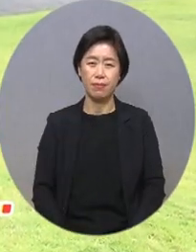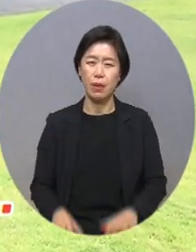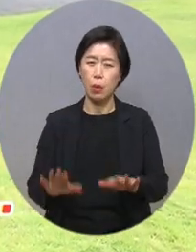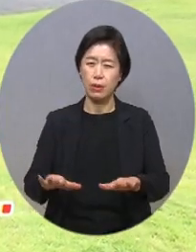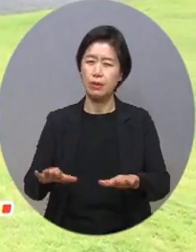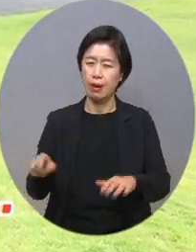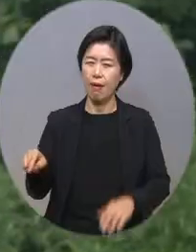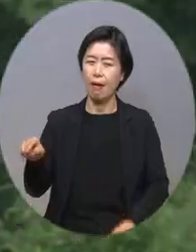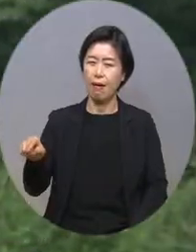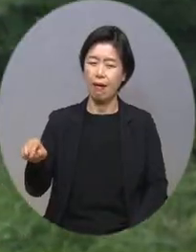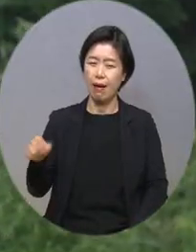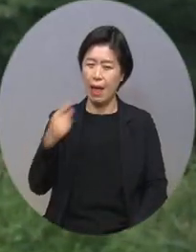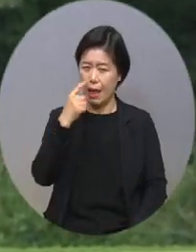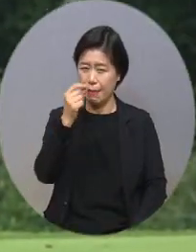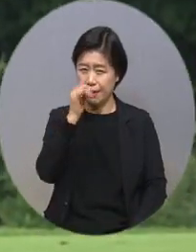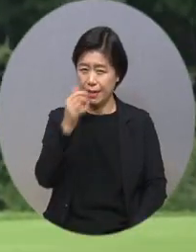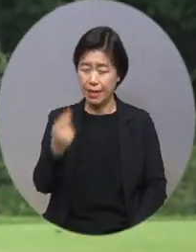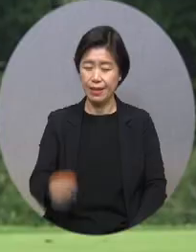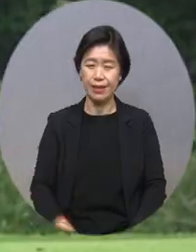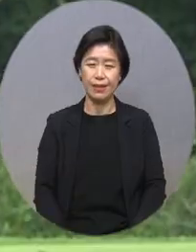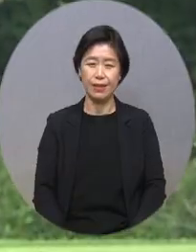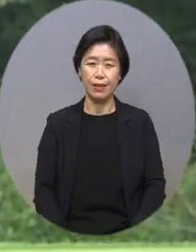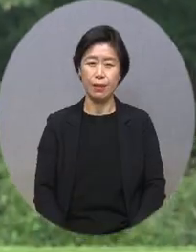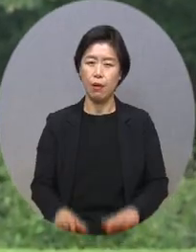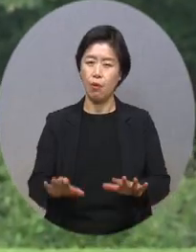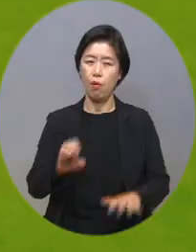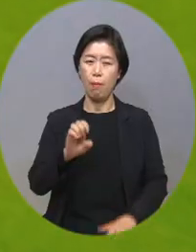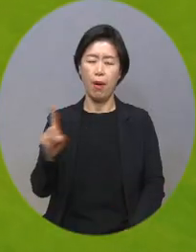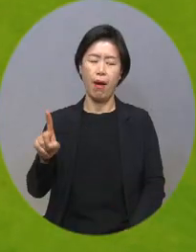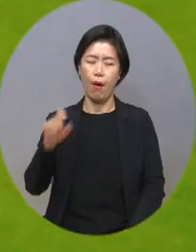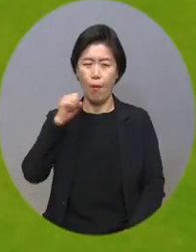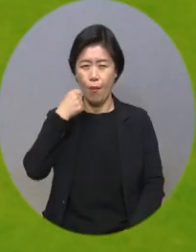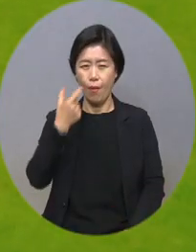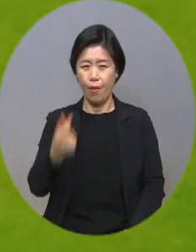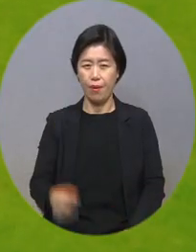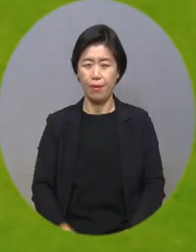같아. 그렇지. 어. 하도 어렵겠네. 자.